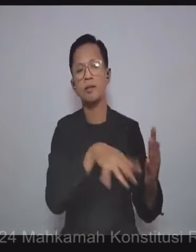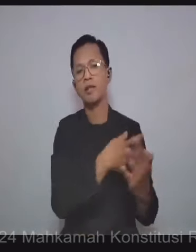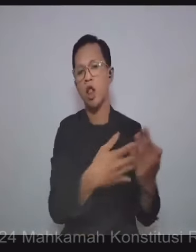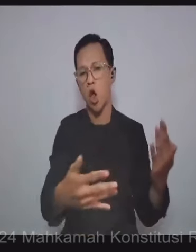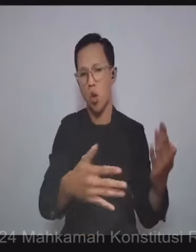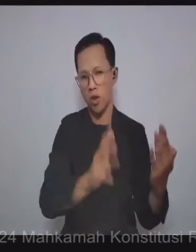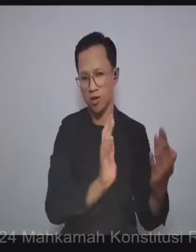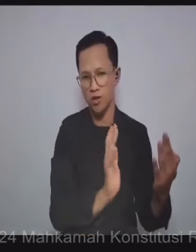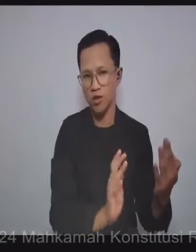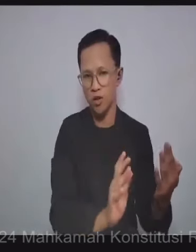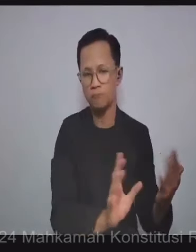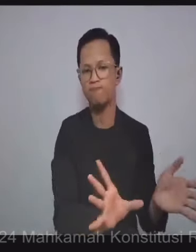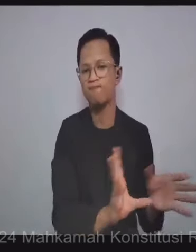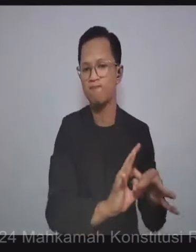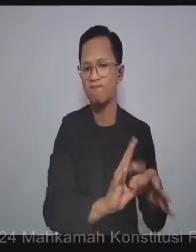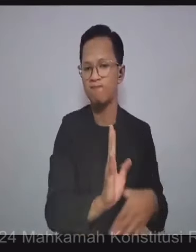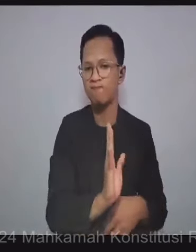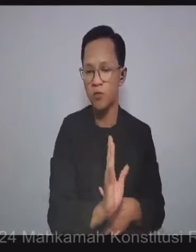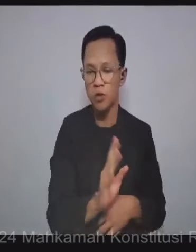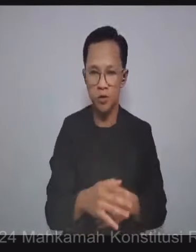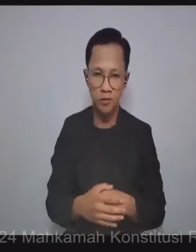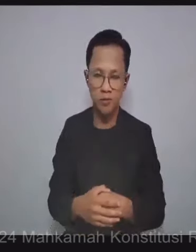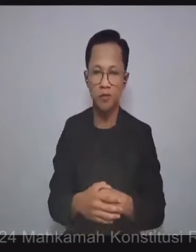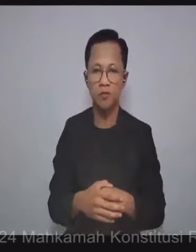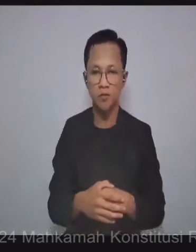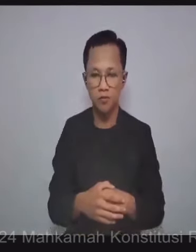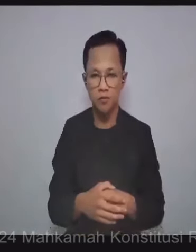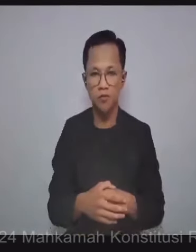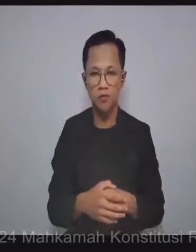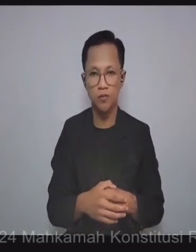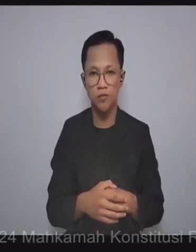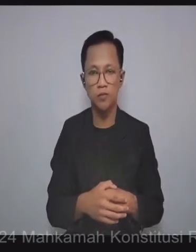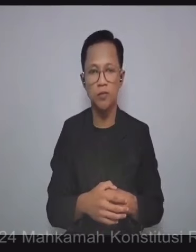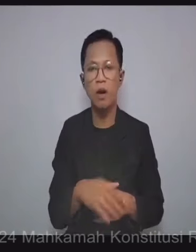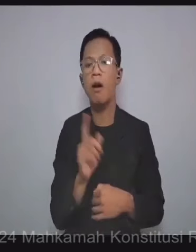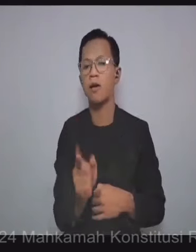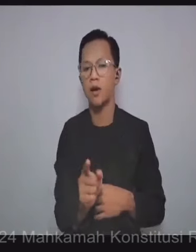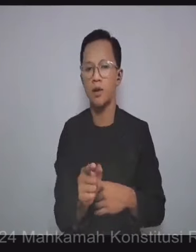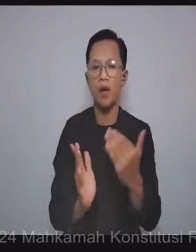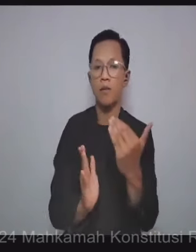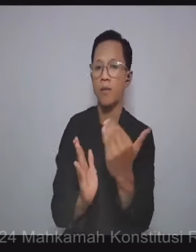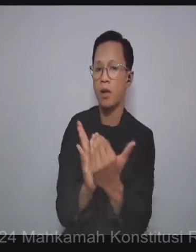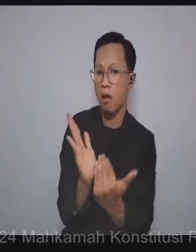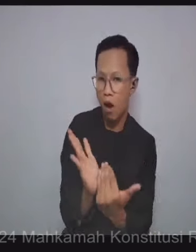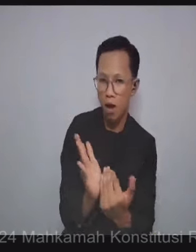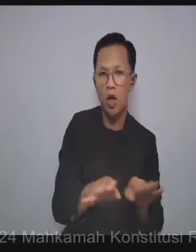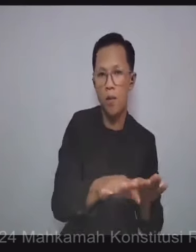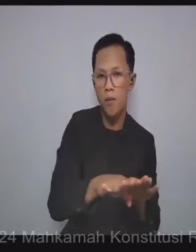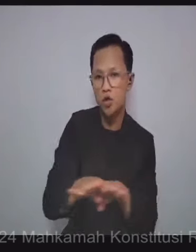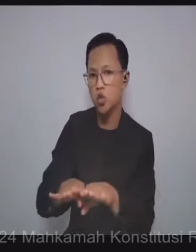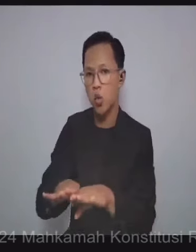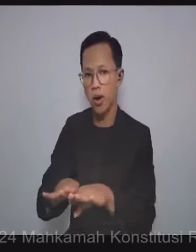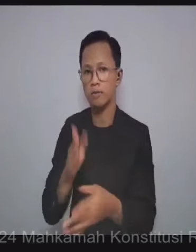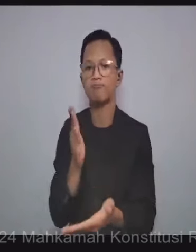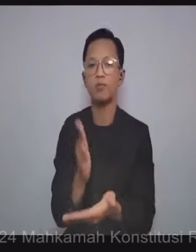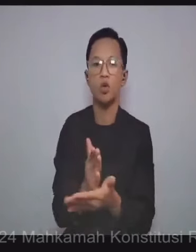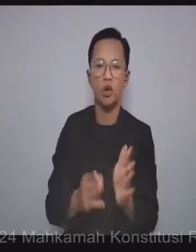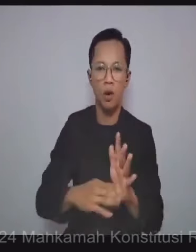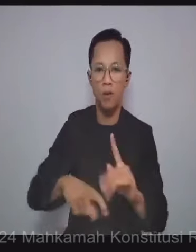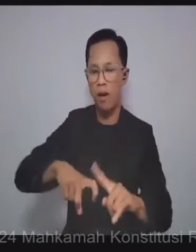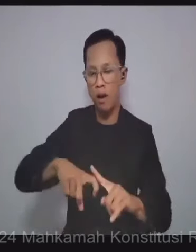sementara itu dengan urgensi yang sama harus juga melakukan penyesuaian persyaratan Sebagaimana telah diputuskan oleh putusan Mahkamah